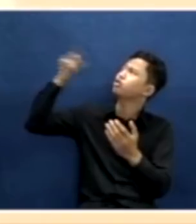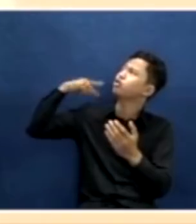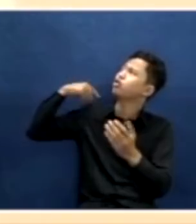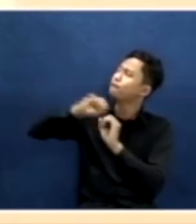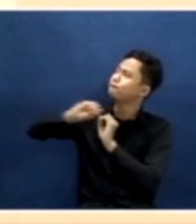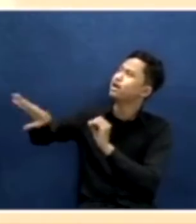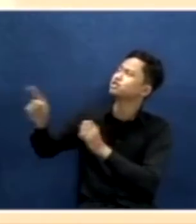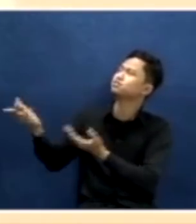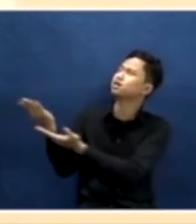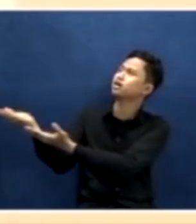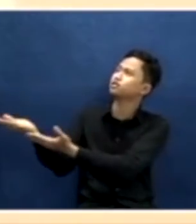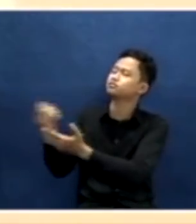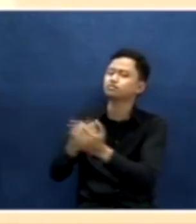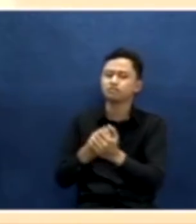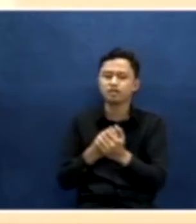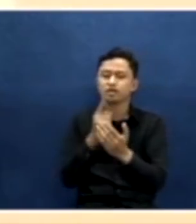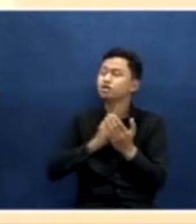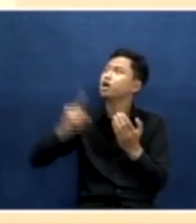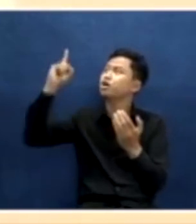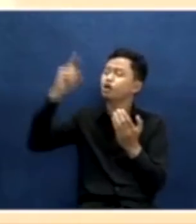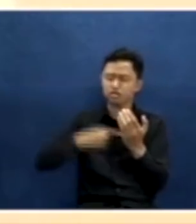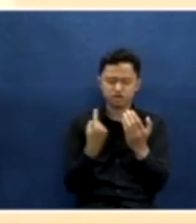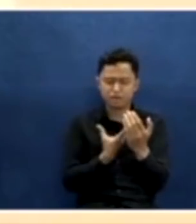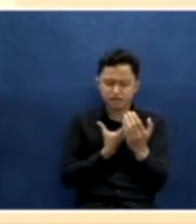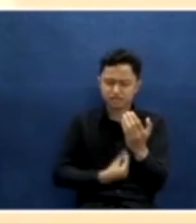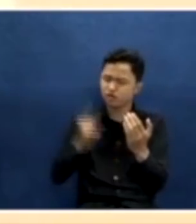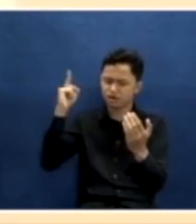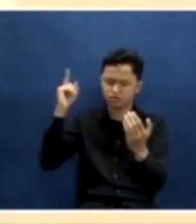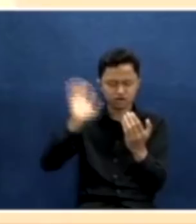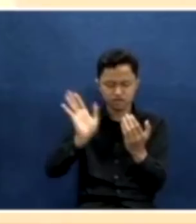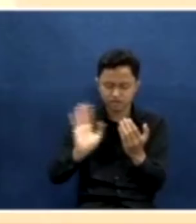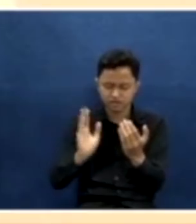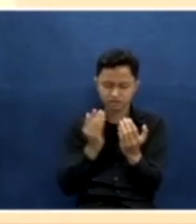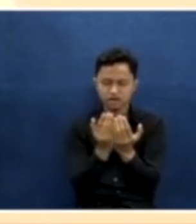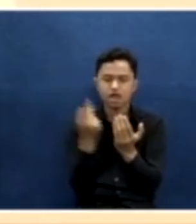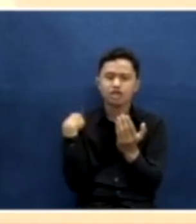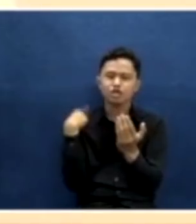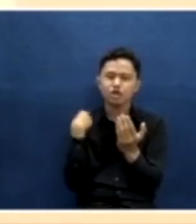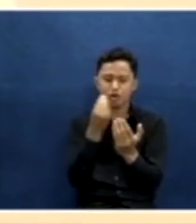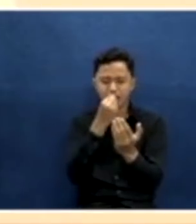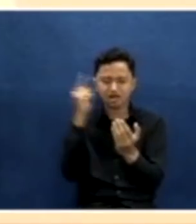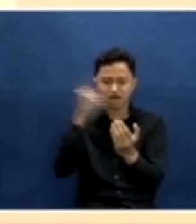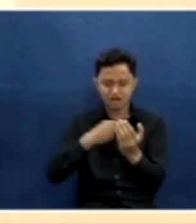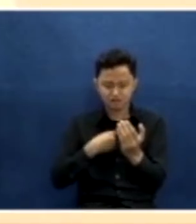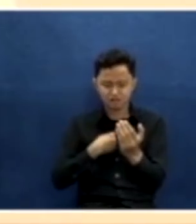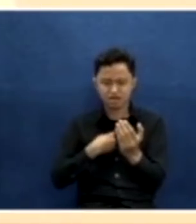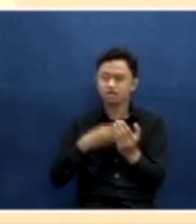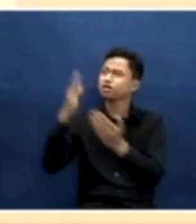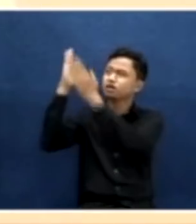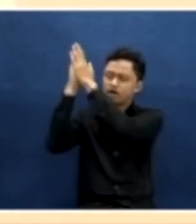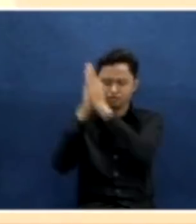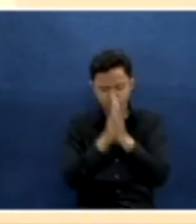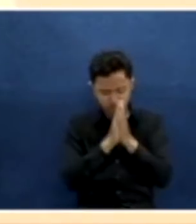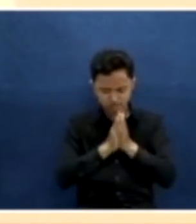tahu ya Allah kami ini tidak pernah kecewa kalau kamu dan beratap kepada engkau maka ampunilah segala makanan makanan haram yang kami makan Ya